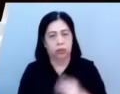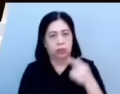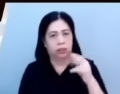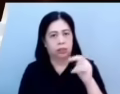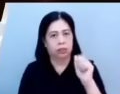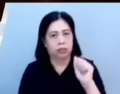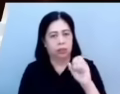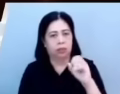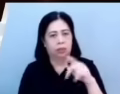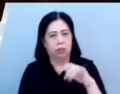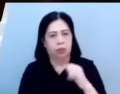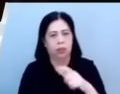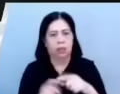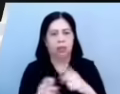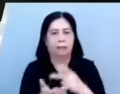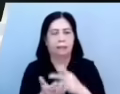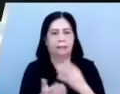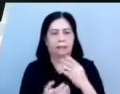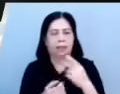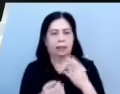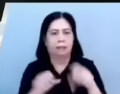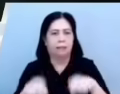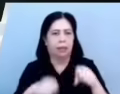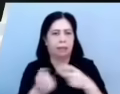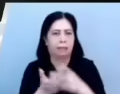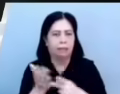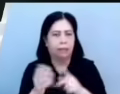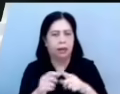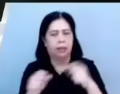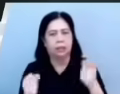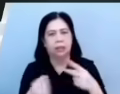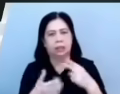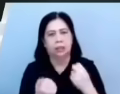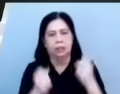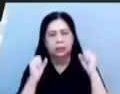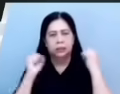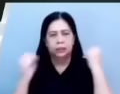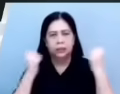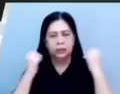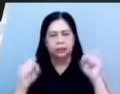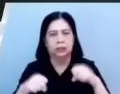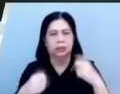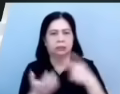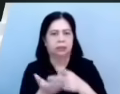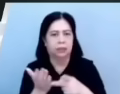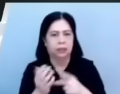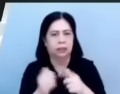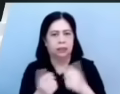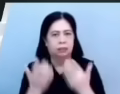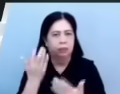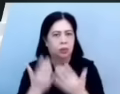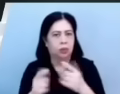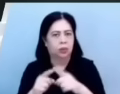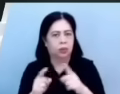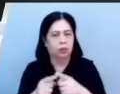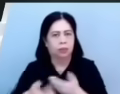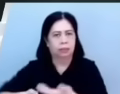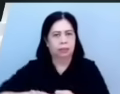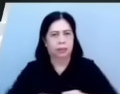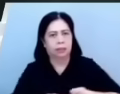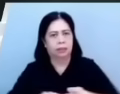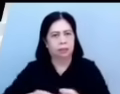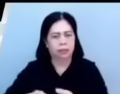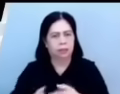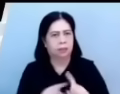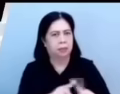nasunog, bike parts, gymnastics equipment, gaya ng trampoline, dumbbells at iba pa. Meron ding nasunog na mga gamit ng baby, gaya ng walker, baby slide at